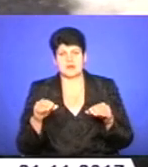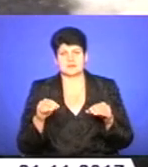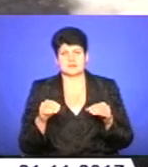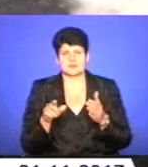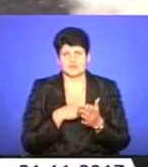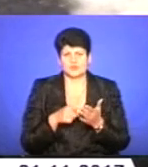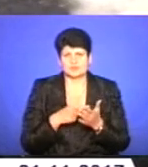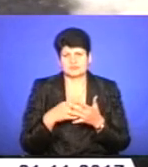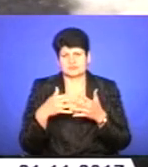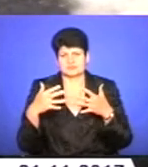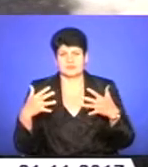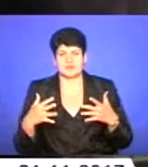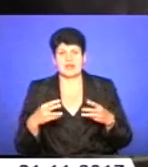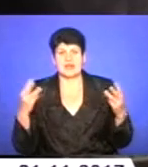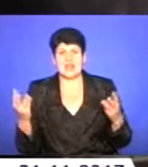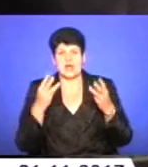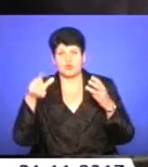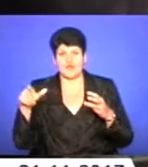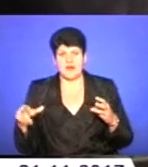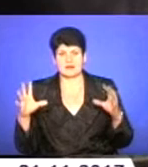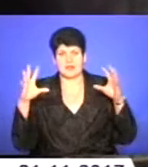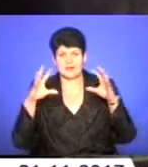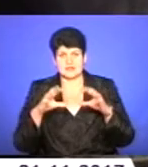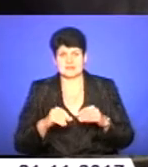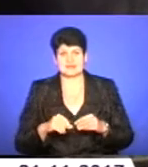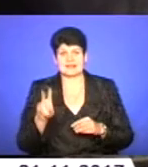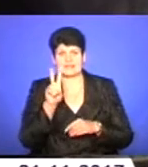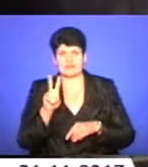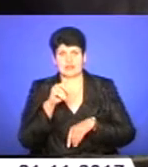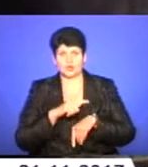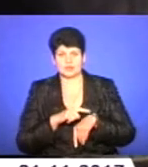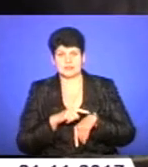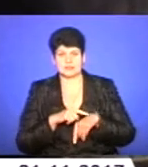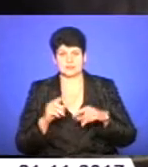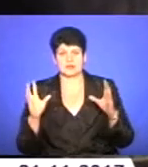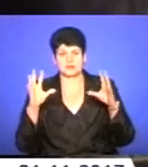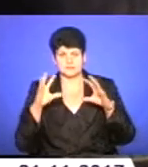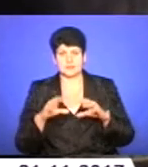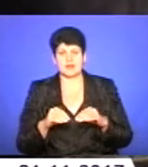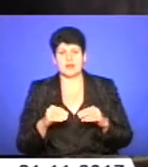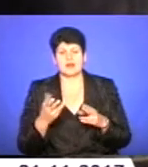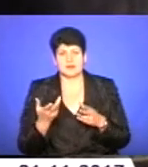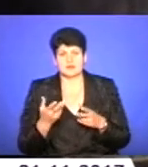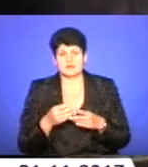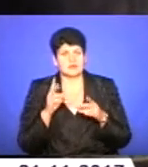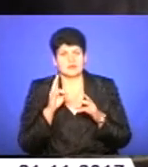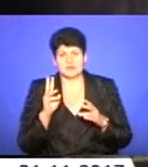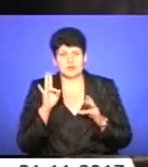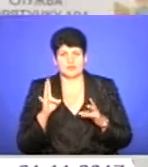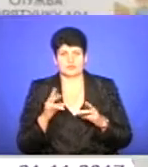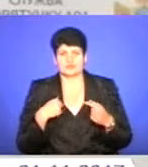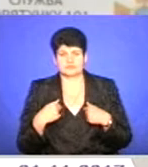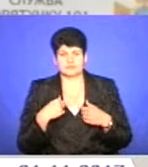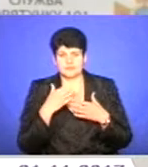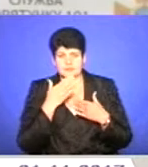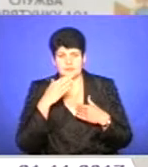товари. Рятувальники гасили полум'я 2 години. На щастя, ніхто не постраждав, але без матеріальних збитків не обійшлося.